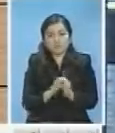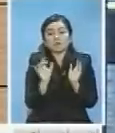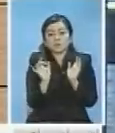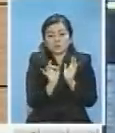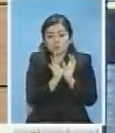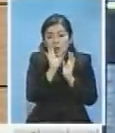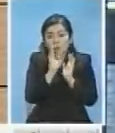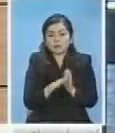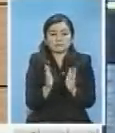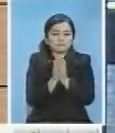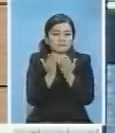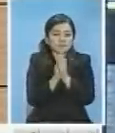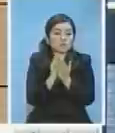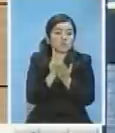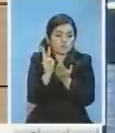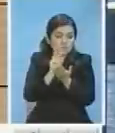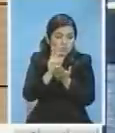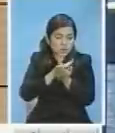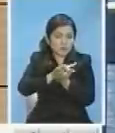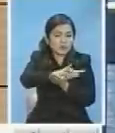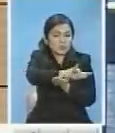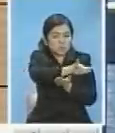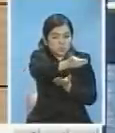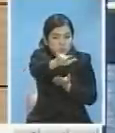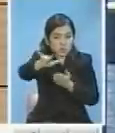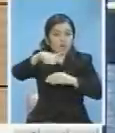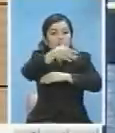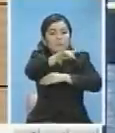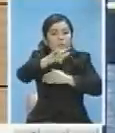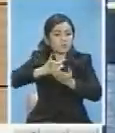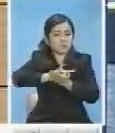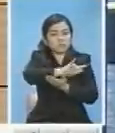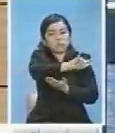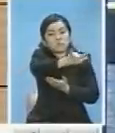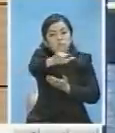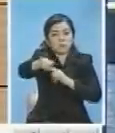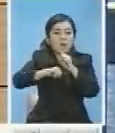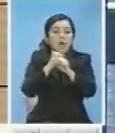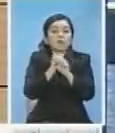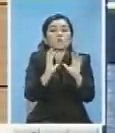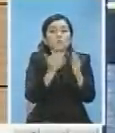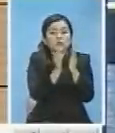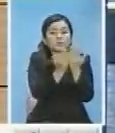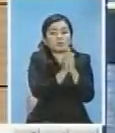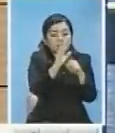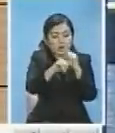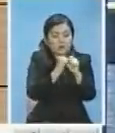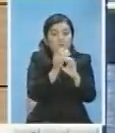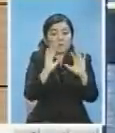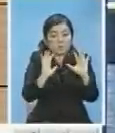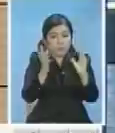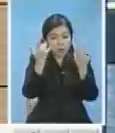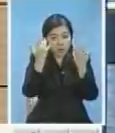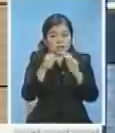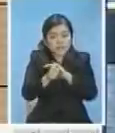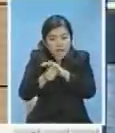หนังสือเดินทางที่เขามีอยู่นั้นเนี่ยเขาก็ใช้อยู่ในต่างประเทศจนกระทั่งหมดอายุหนังสือเดินทางในประเทศที่เขาหลบหนี